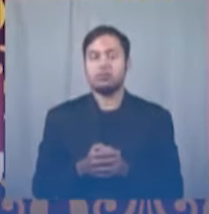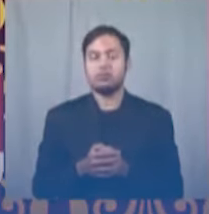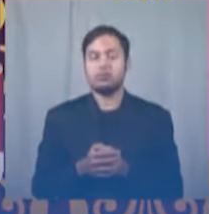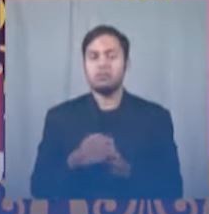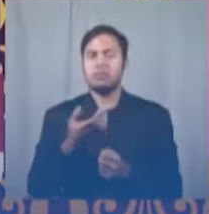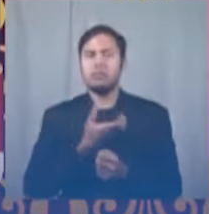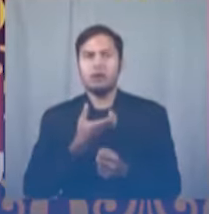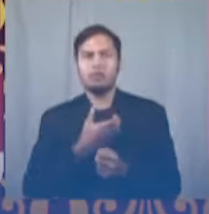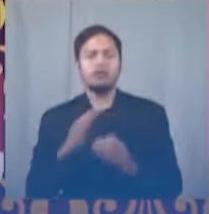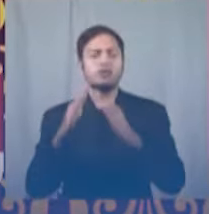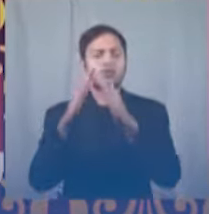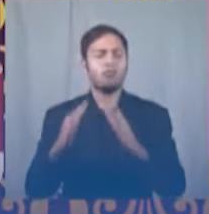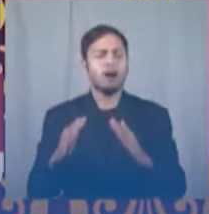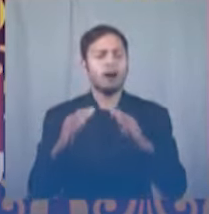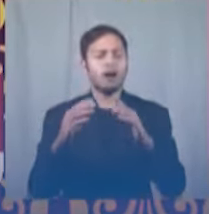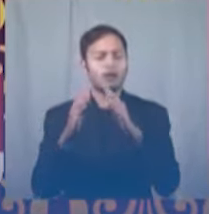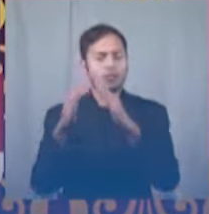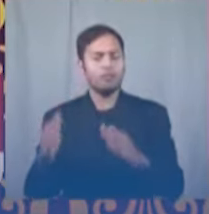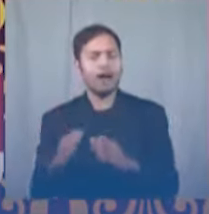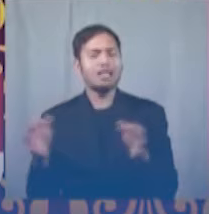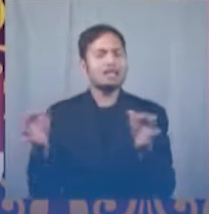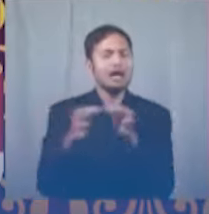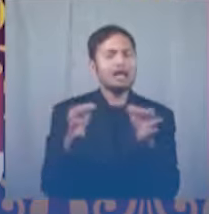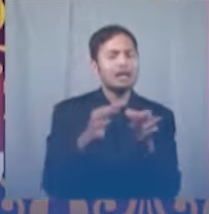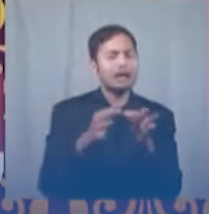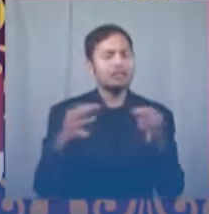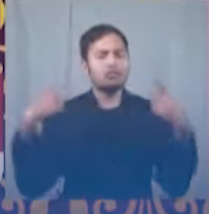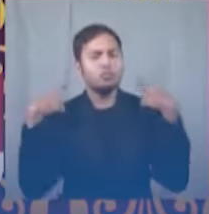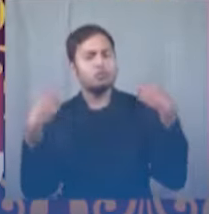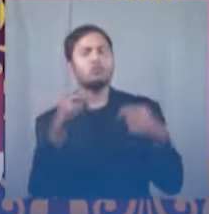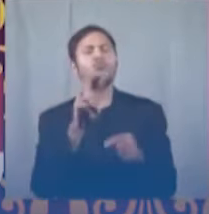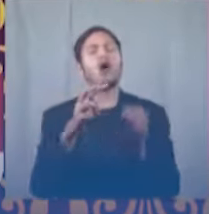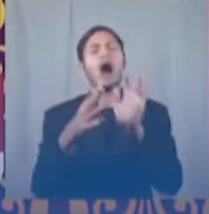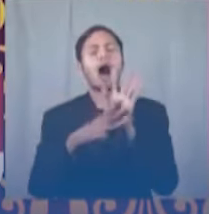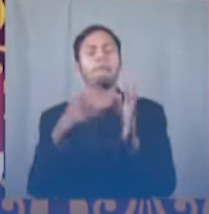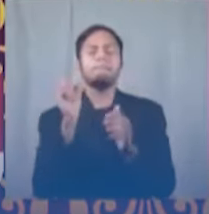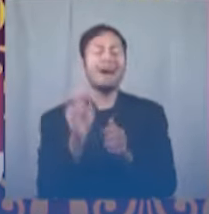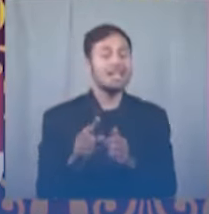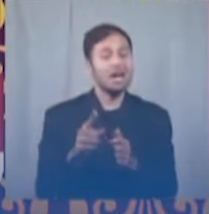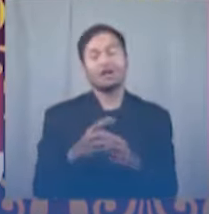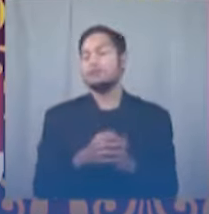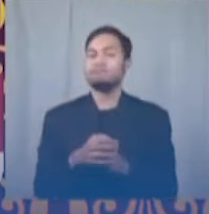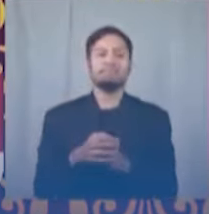halaman rumah dinas gubernur, 2 miliar Bapak keluarkan Pak. Tapi